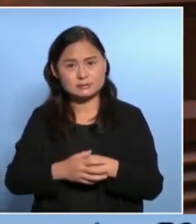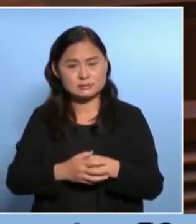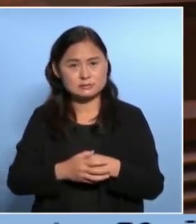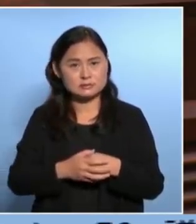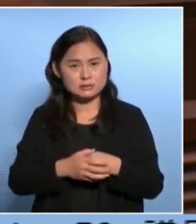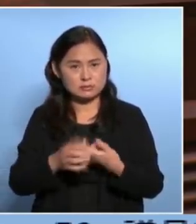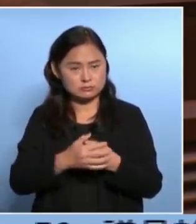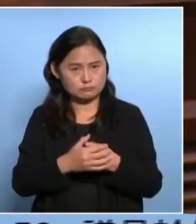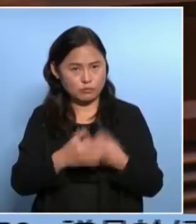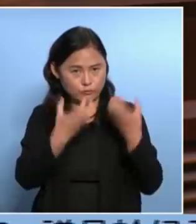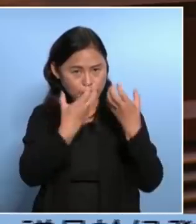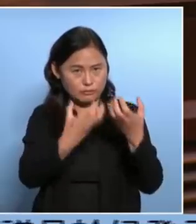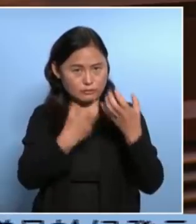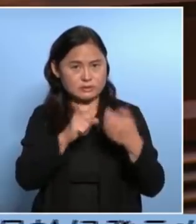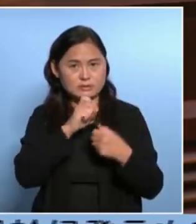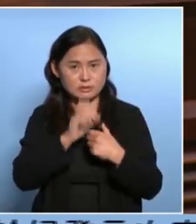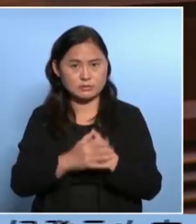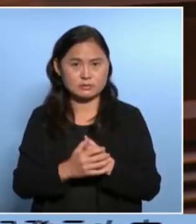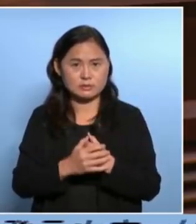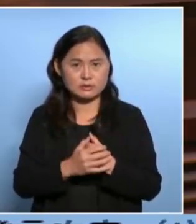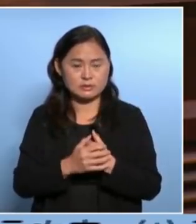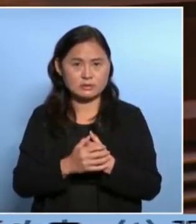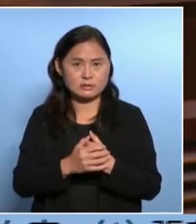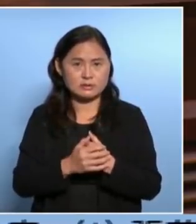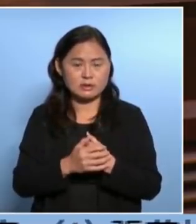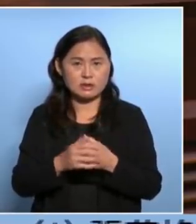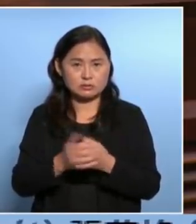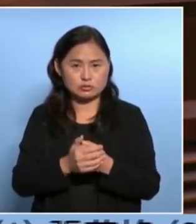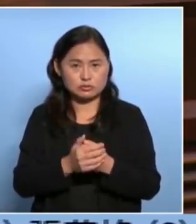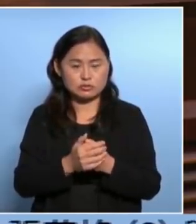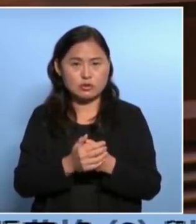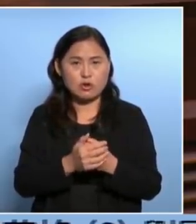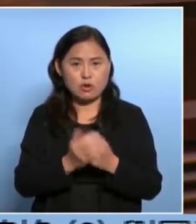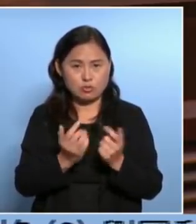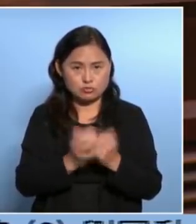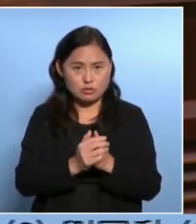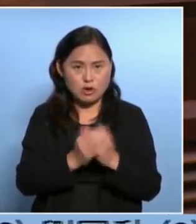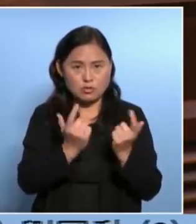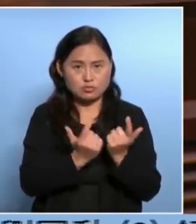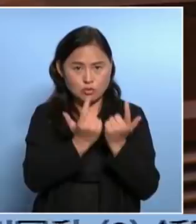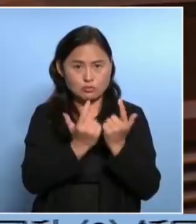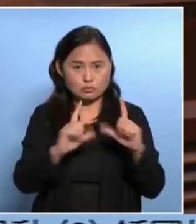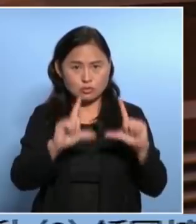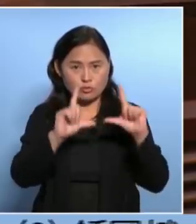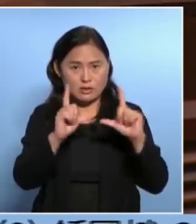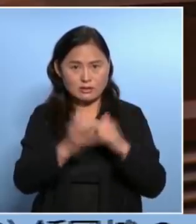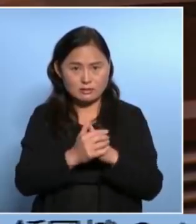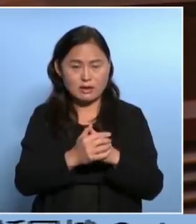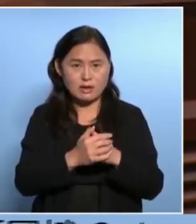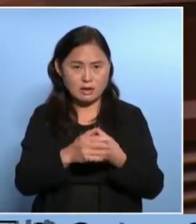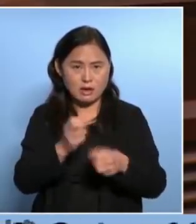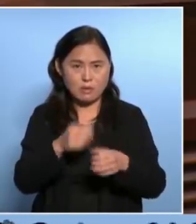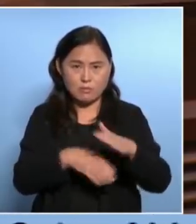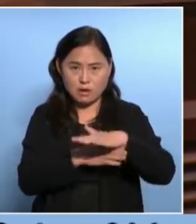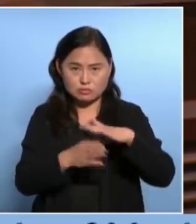密切去監察住，亦都係經過我哋駐東京嘅經貿辦咧，不斷去攞資料。大家都知道咧，